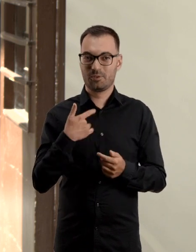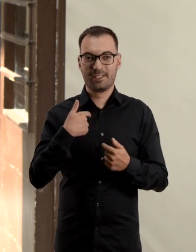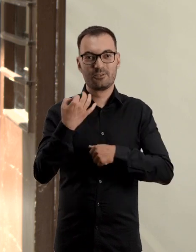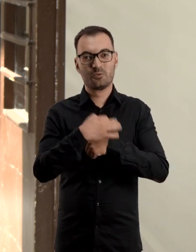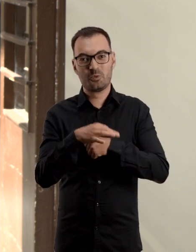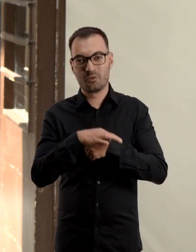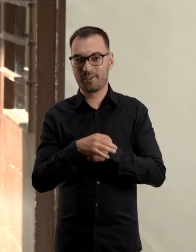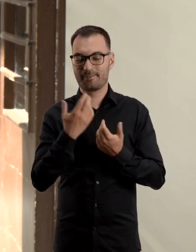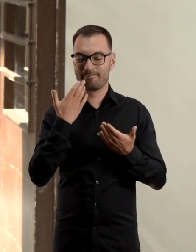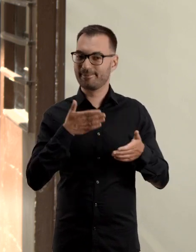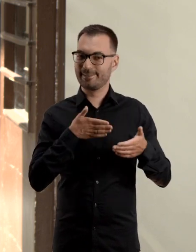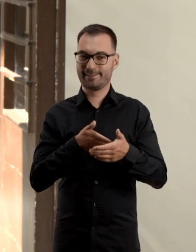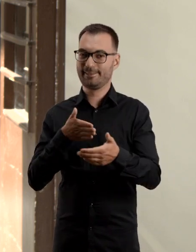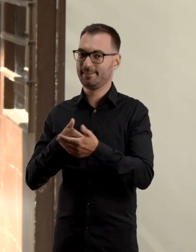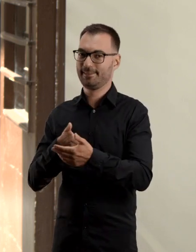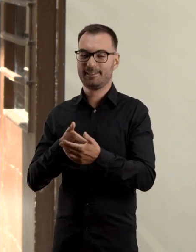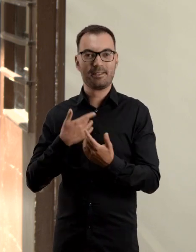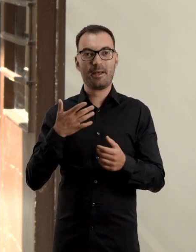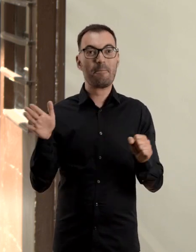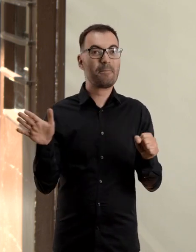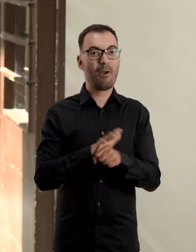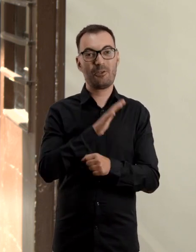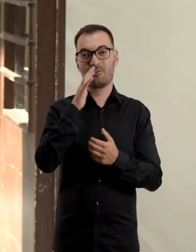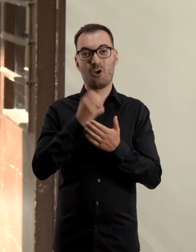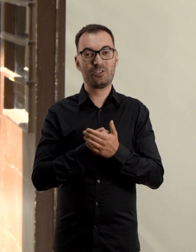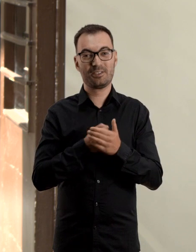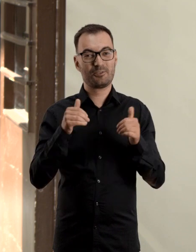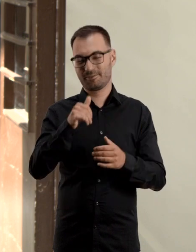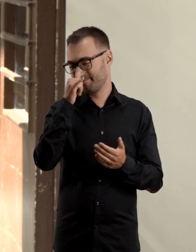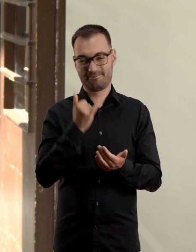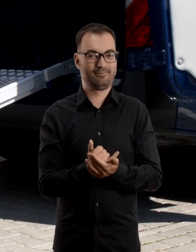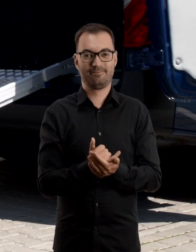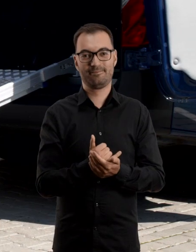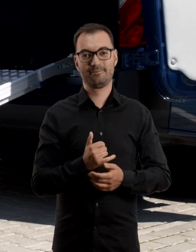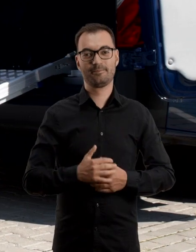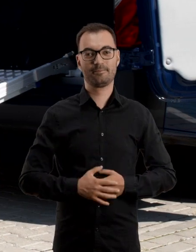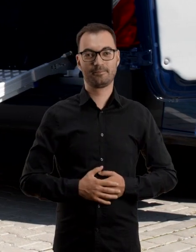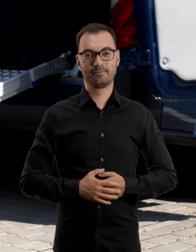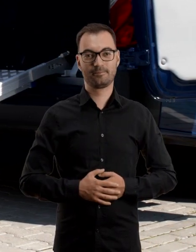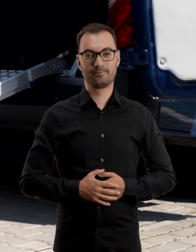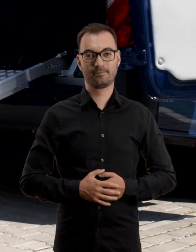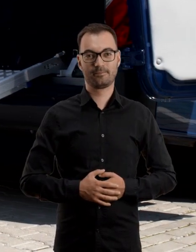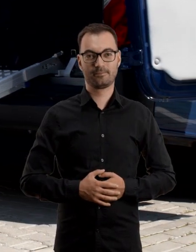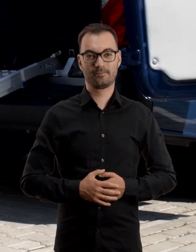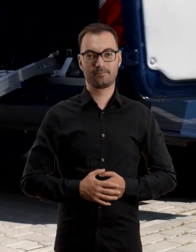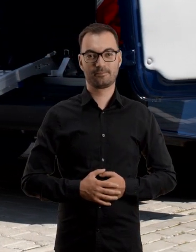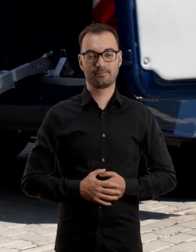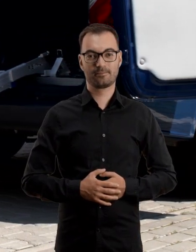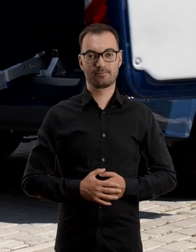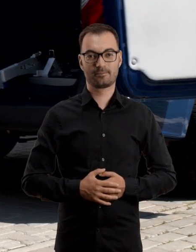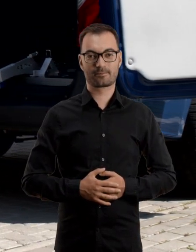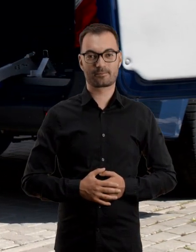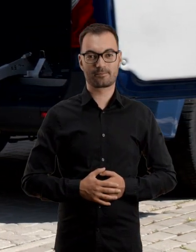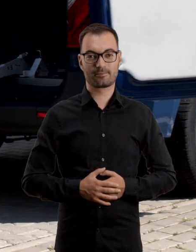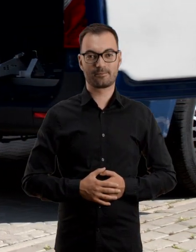nauka byłaby dość okrojona i nie mógłbym w pełni wykorzystywać swojego potencjału. Inny student na wózku przy